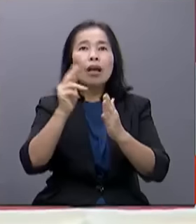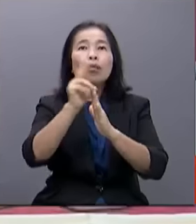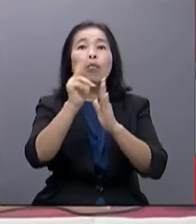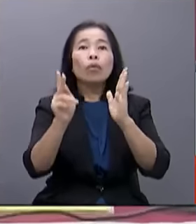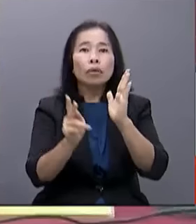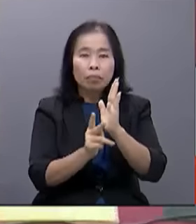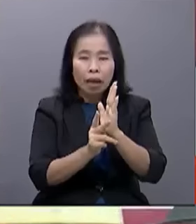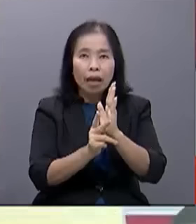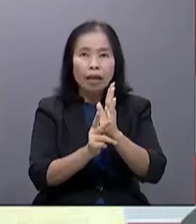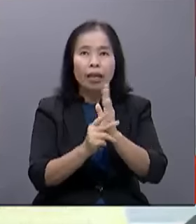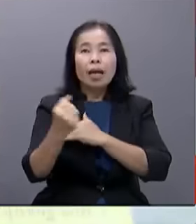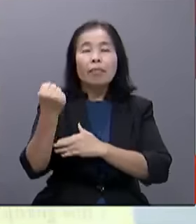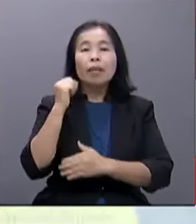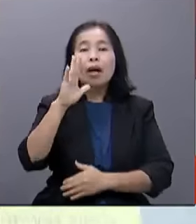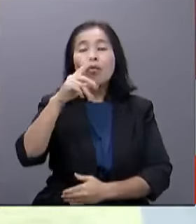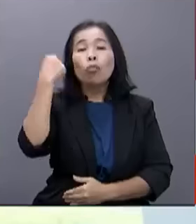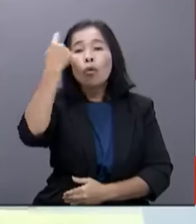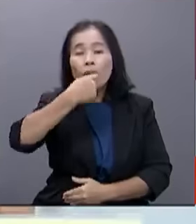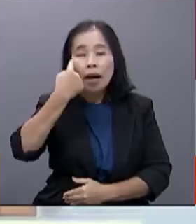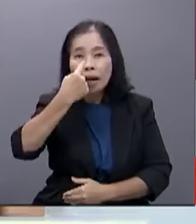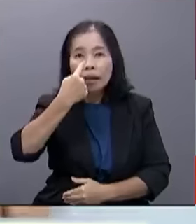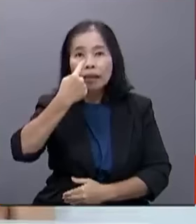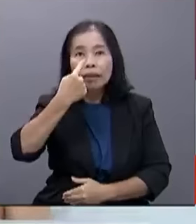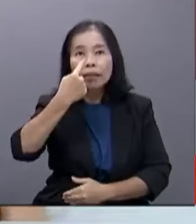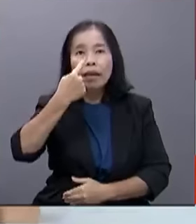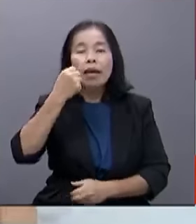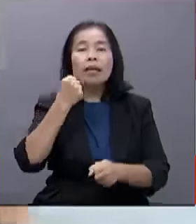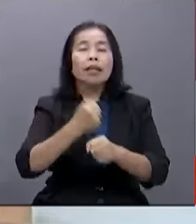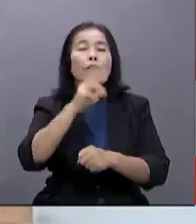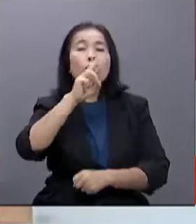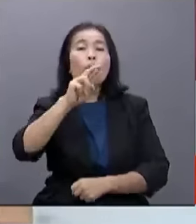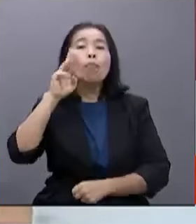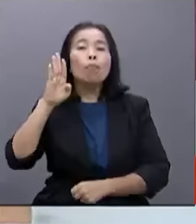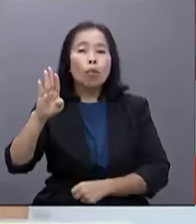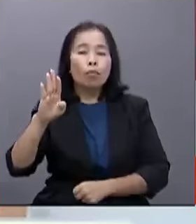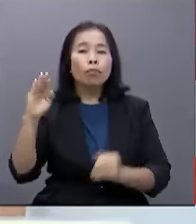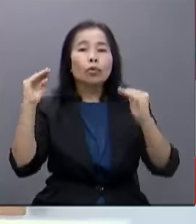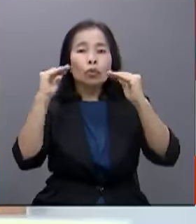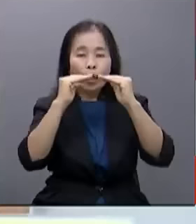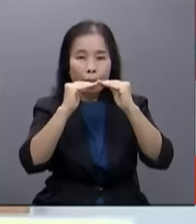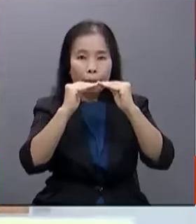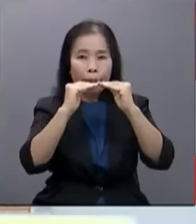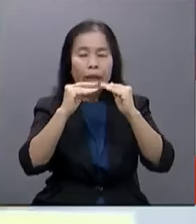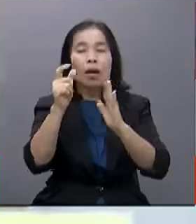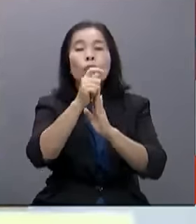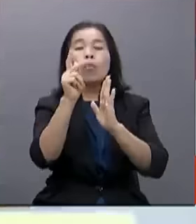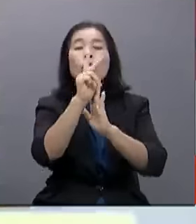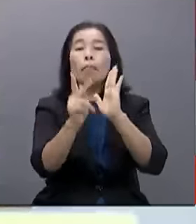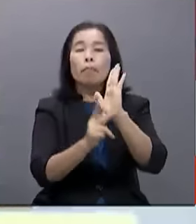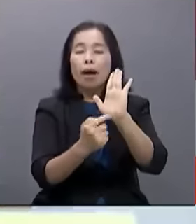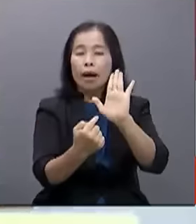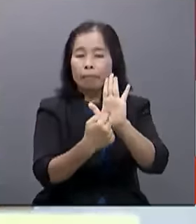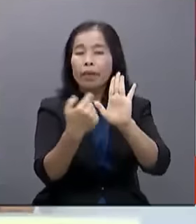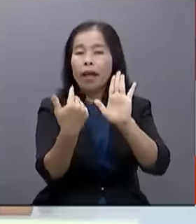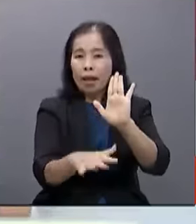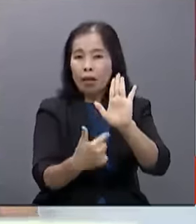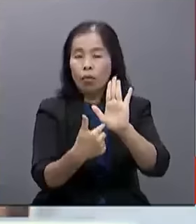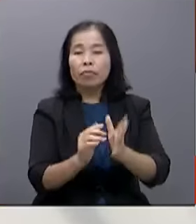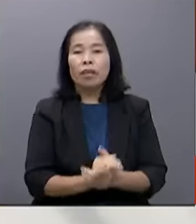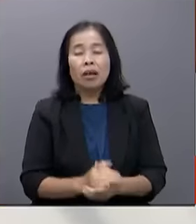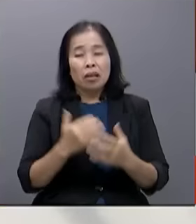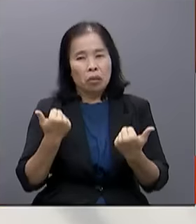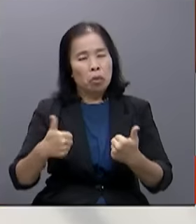นาจของคณะกรรมการพิทักษ์ระบบคุณธรรมซึ่งกฎหมายได้กำหนดไว้แล้วครับ ค่ะแต่ว่าขณะนี้ก็มีหลายคนเป็นห่ว